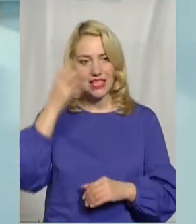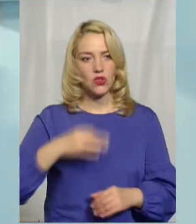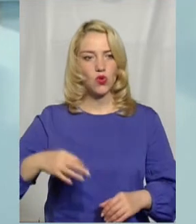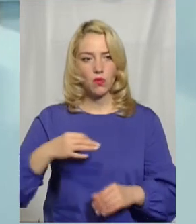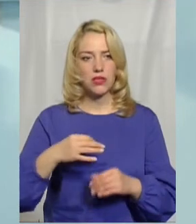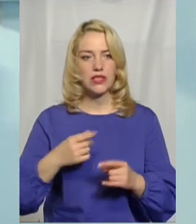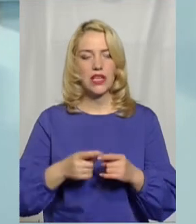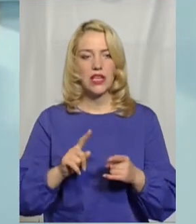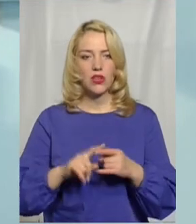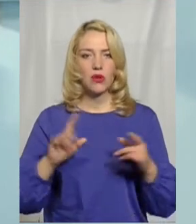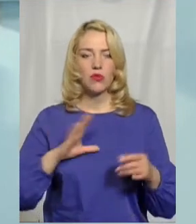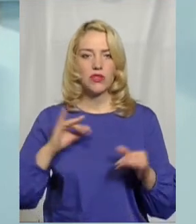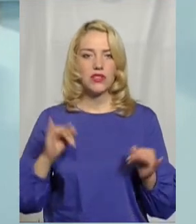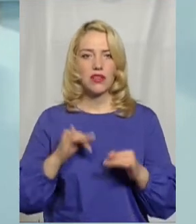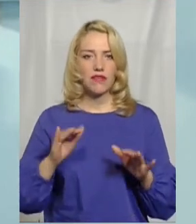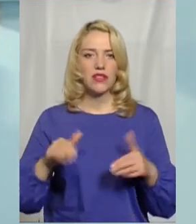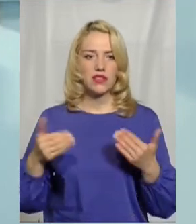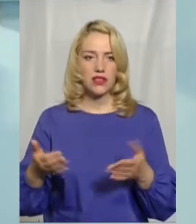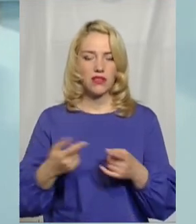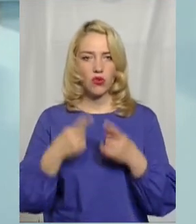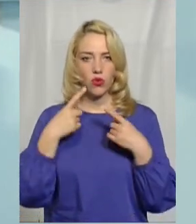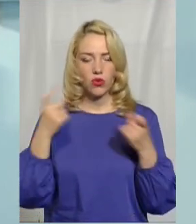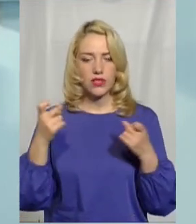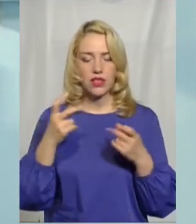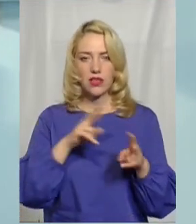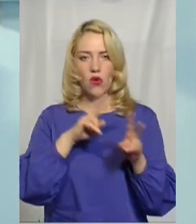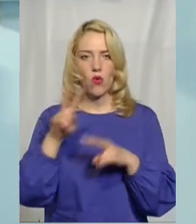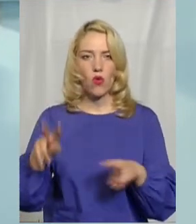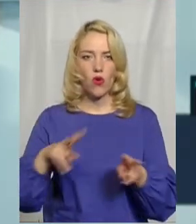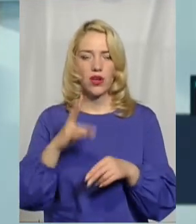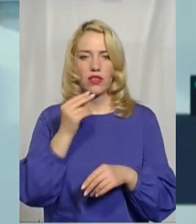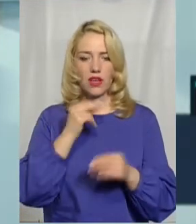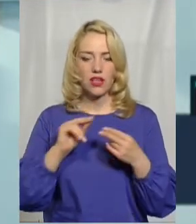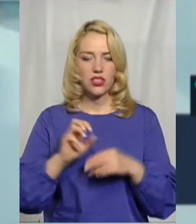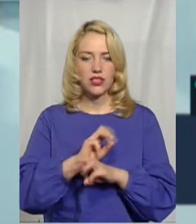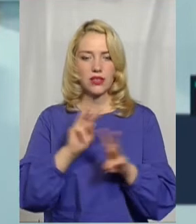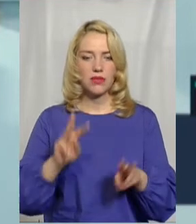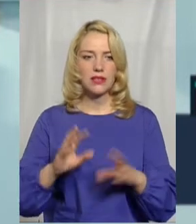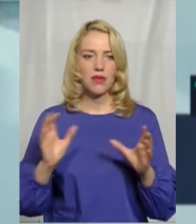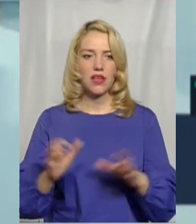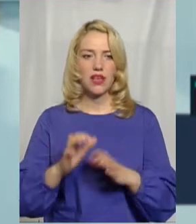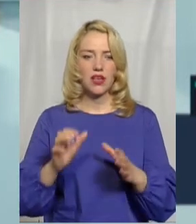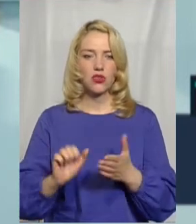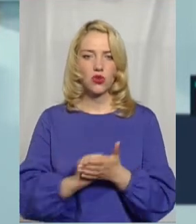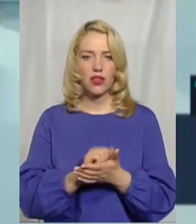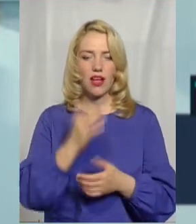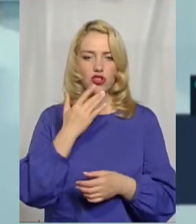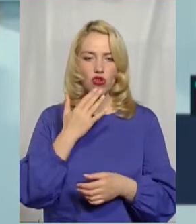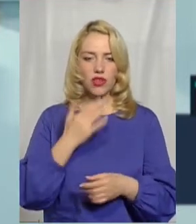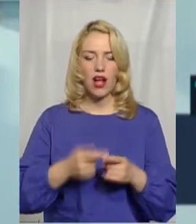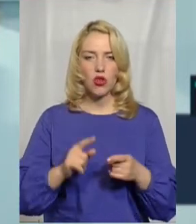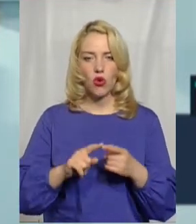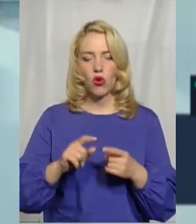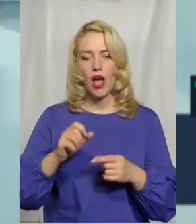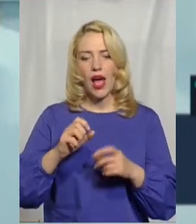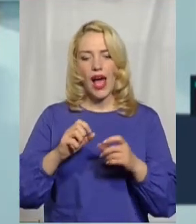вийшов з такою цікавою ініціативою – оголосити огляд на краще забезпечення збереженості документів Національного архівного фонду та